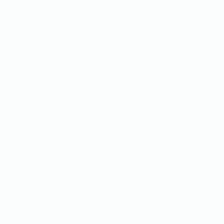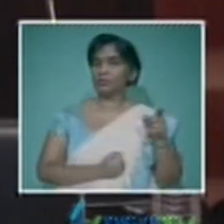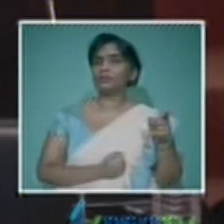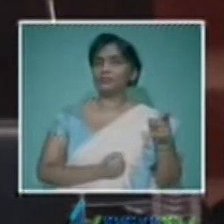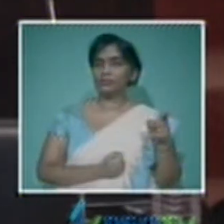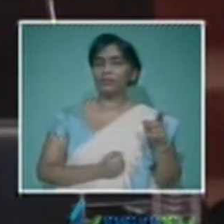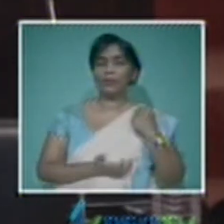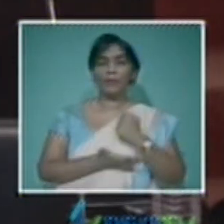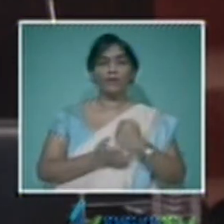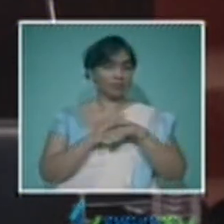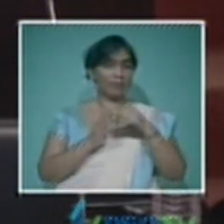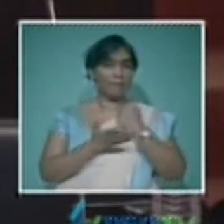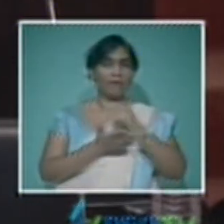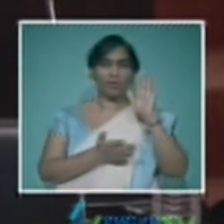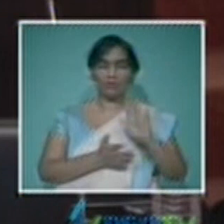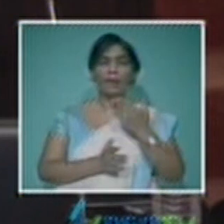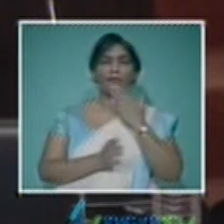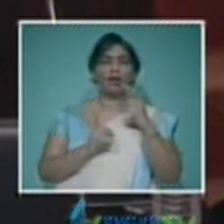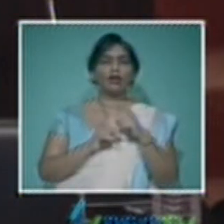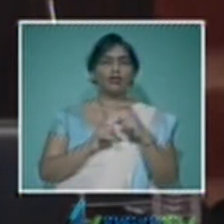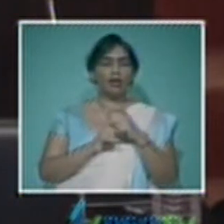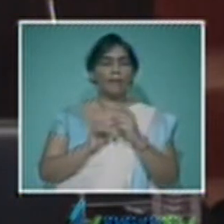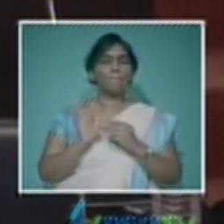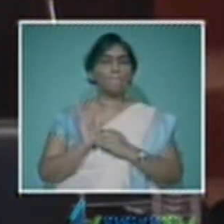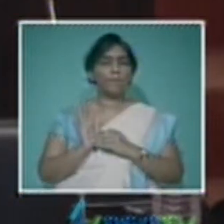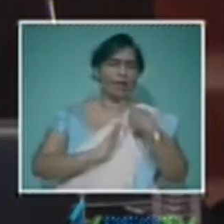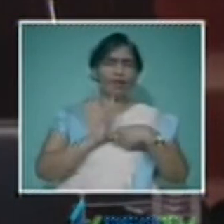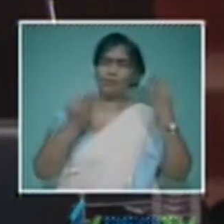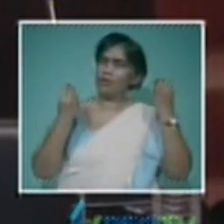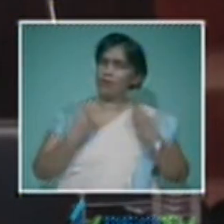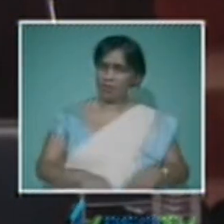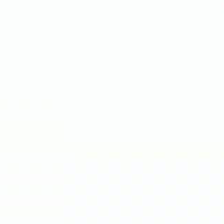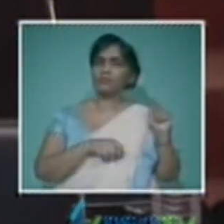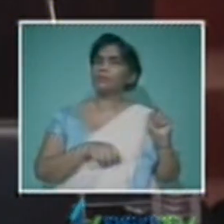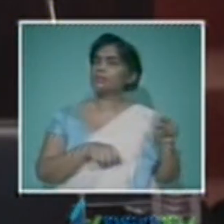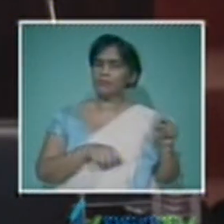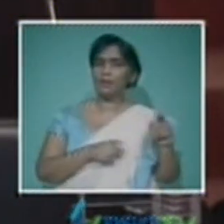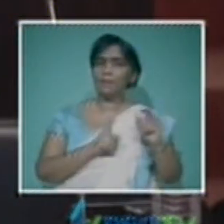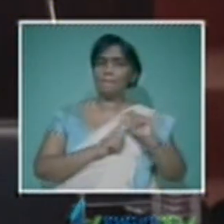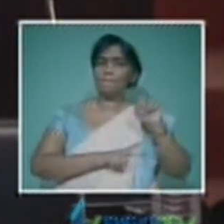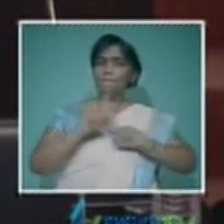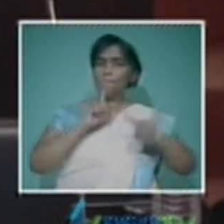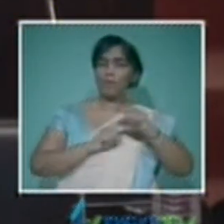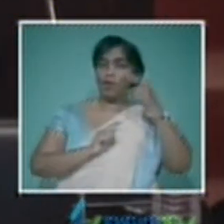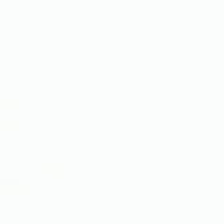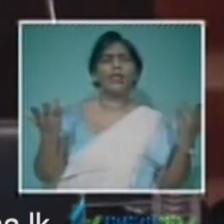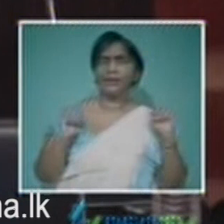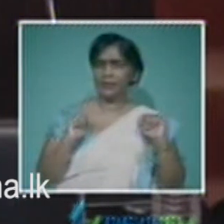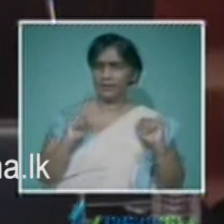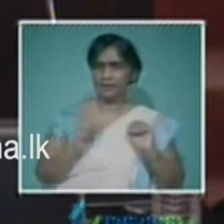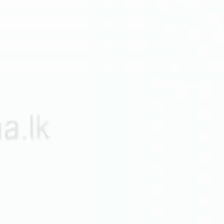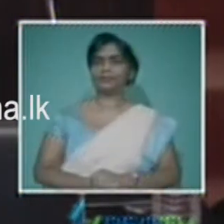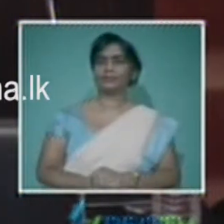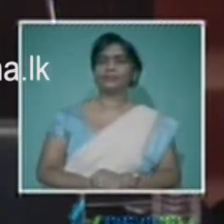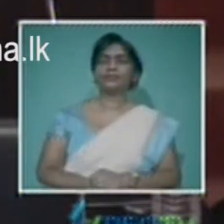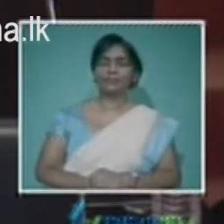ගන්නකොට මහා බැංකුවේ තිබුණේ ඇමරිකන් ඩොලර්ස් මිලියන 20යි කියලා. මං ඇහුවා පාර්ලිමේන්තුවට මේ තත්ත්වය දැනුවද කියලා.